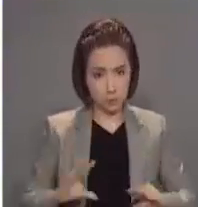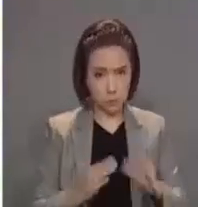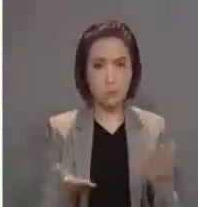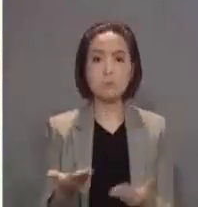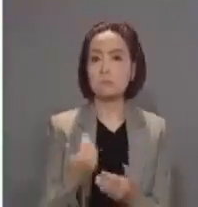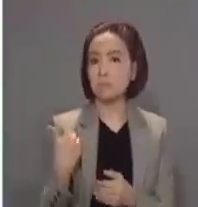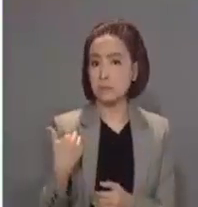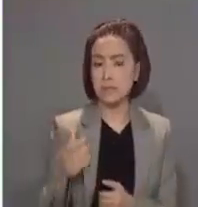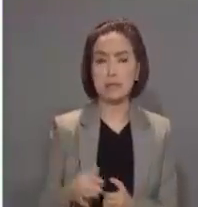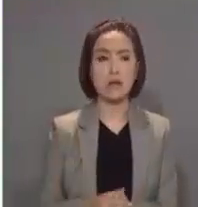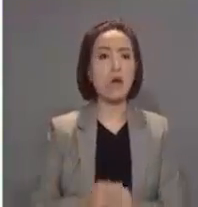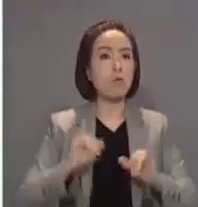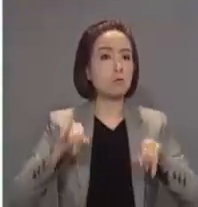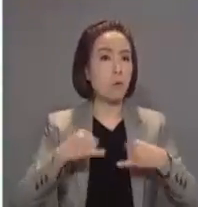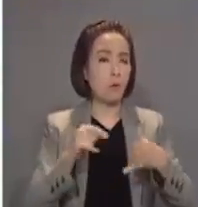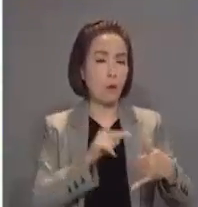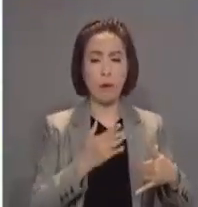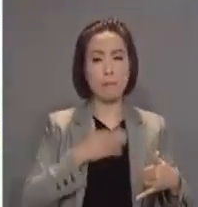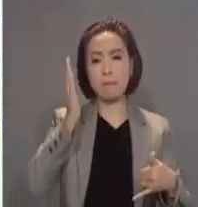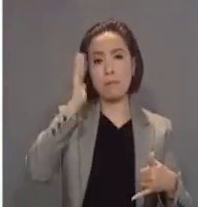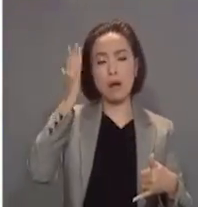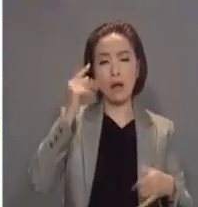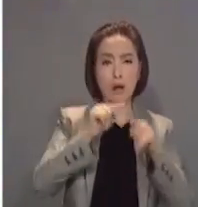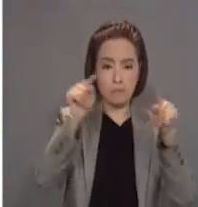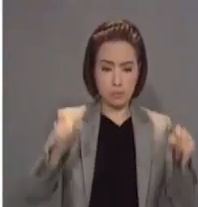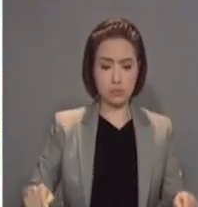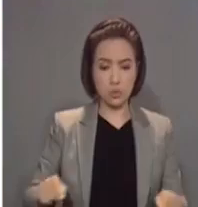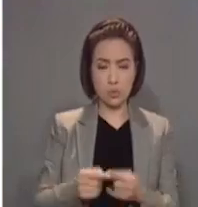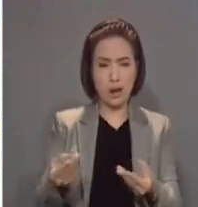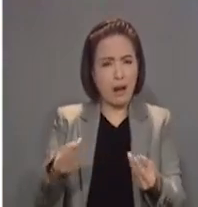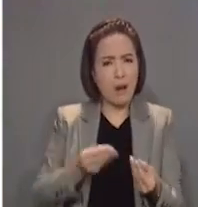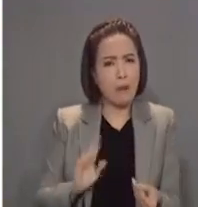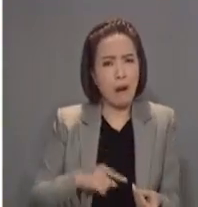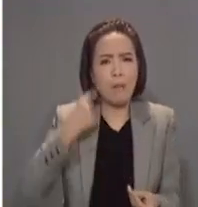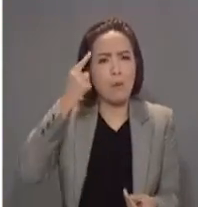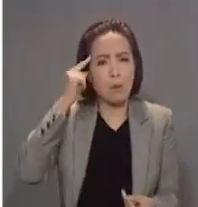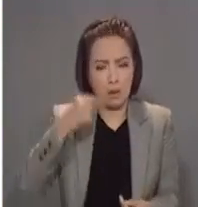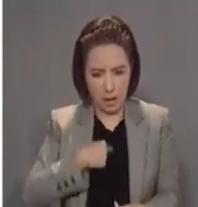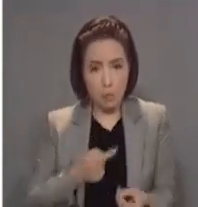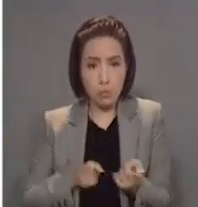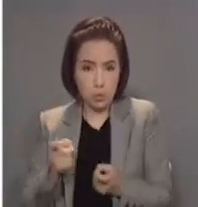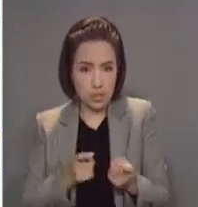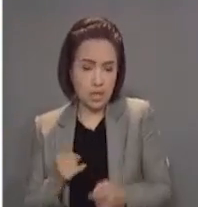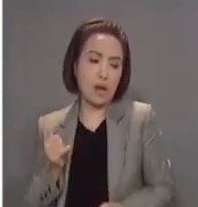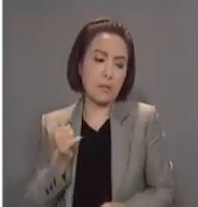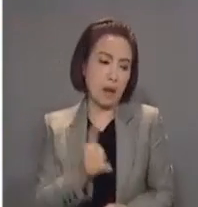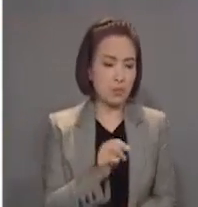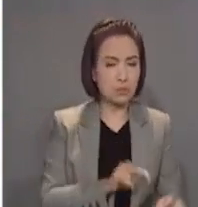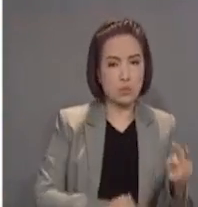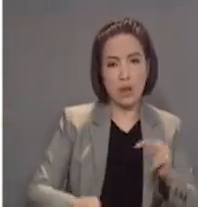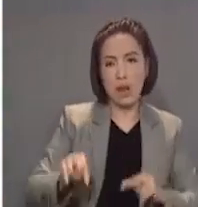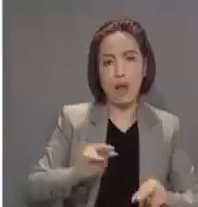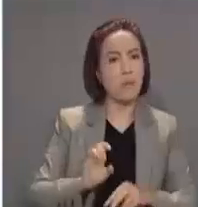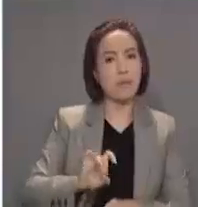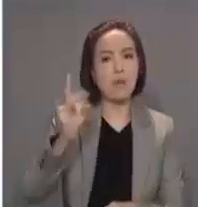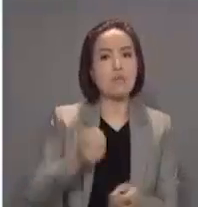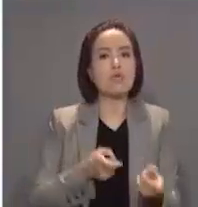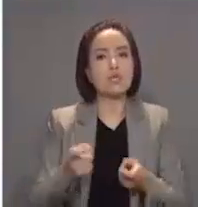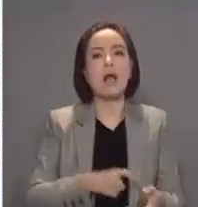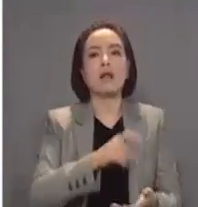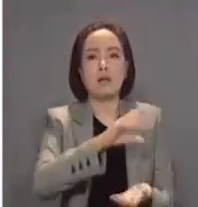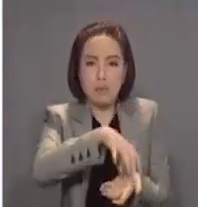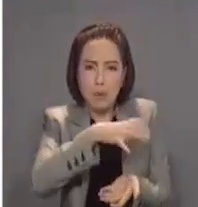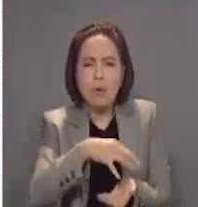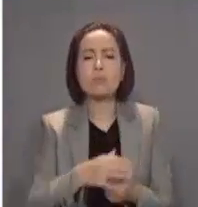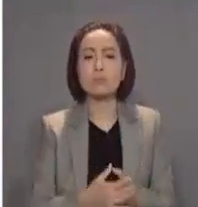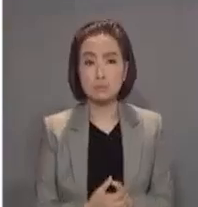อร์ทไม่ทราบเรื่องการได้มาซึ่งโฉนดที่ดิน19ไร่แปลงนี้มีหน้าที่เข้ามาบริหารงานรีสอร์ทเท่านั้นครับส่วนเจ้า